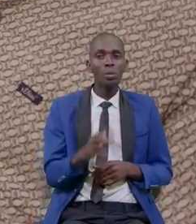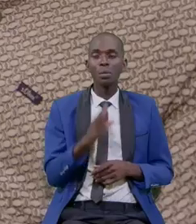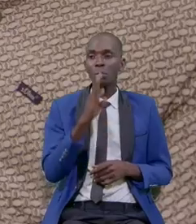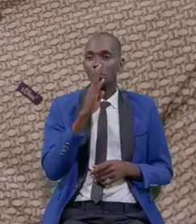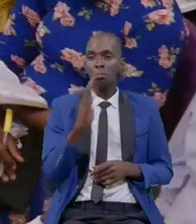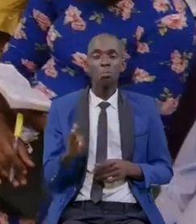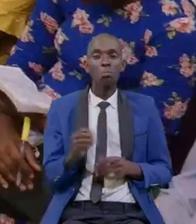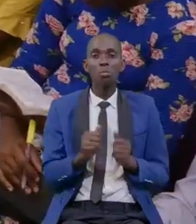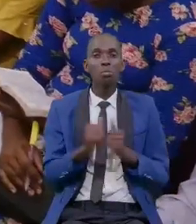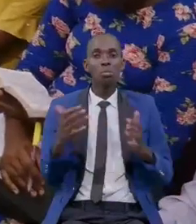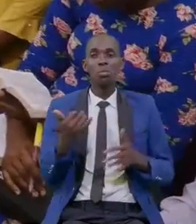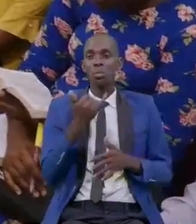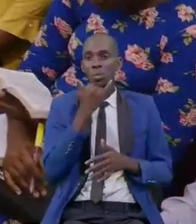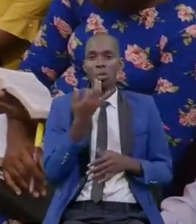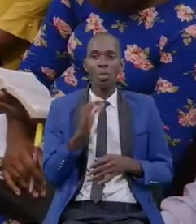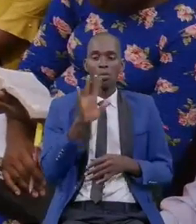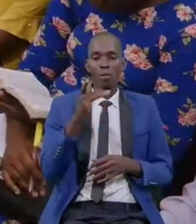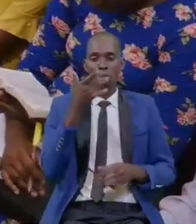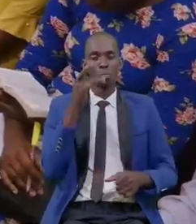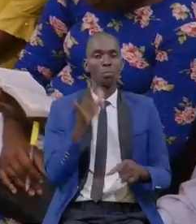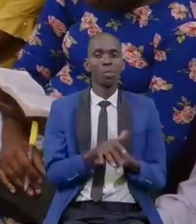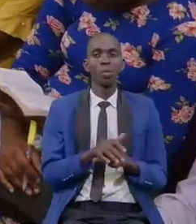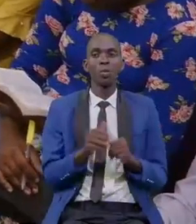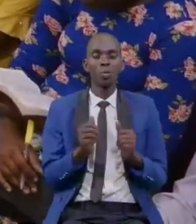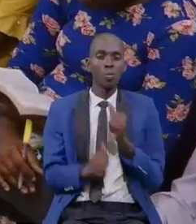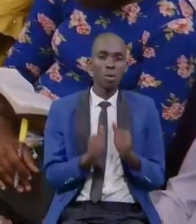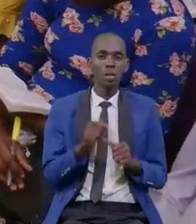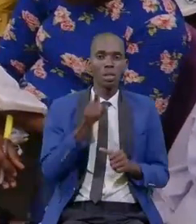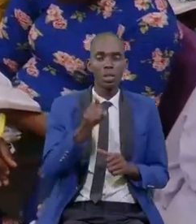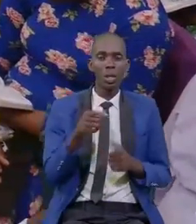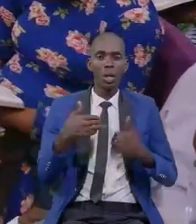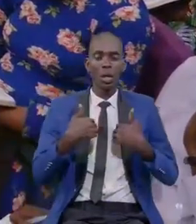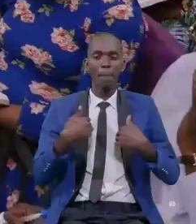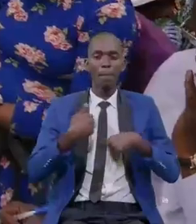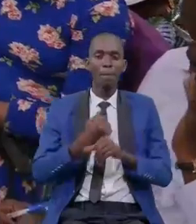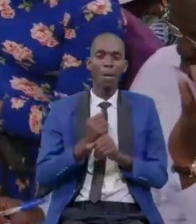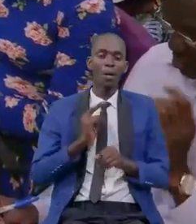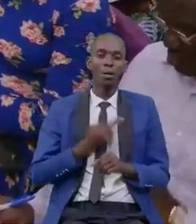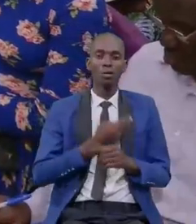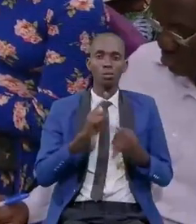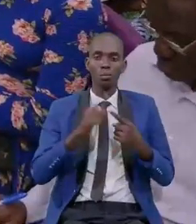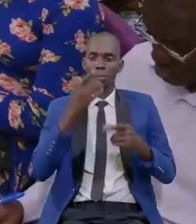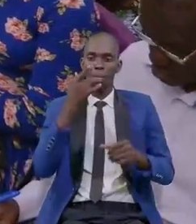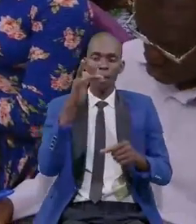du serment que tu nous as fait faire.